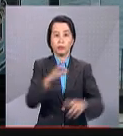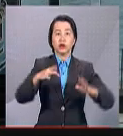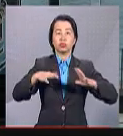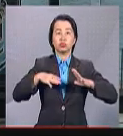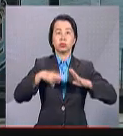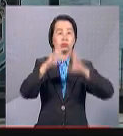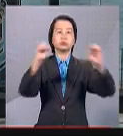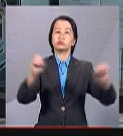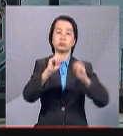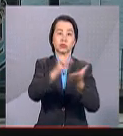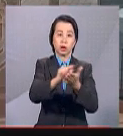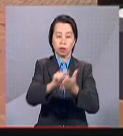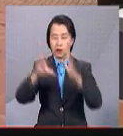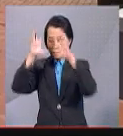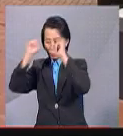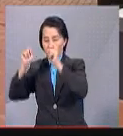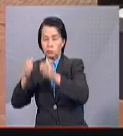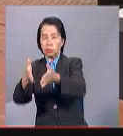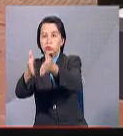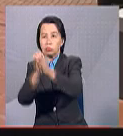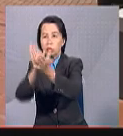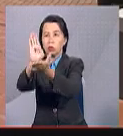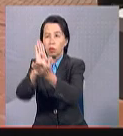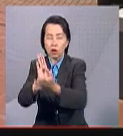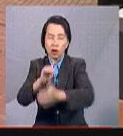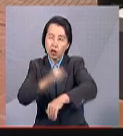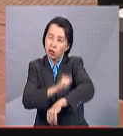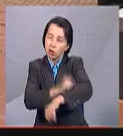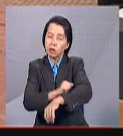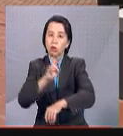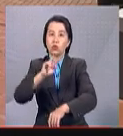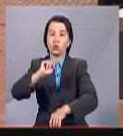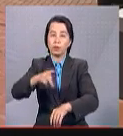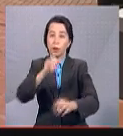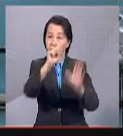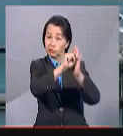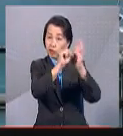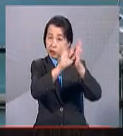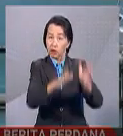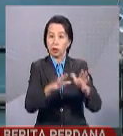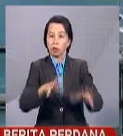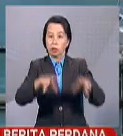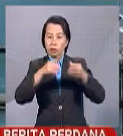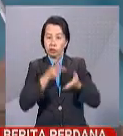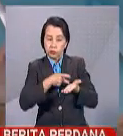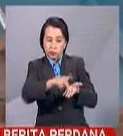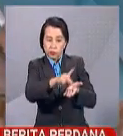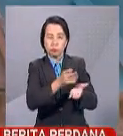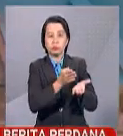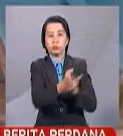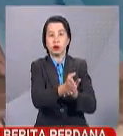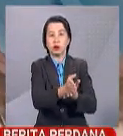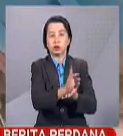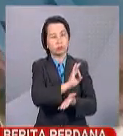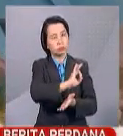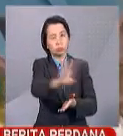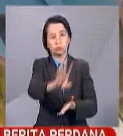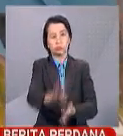tanpa gaji majikan boleh memohon subsidi upah syaratnya pekerja tersebut menerima bayaran subsidi secara